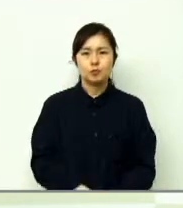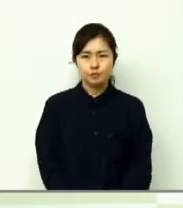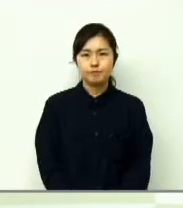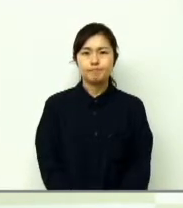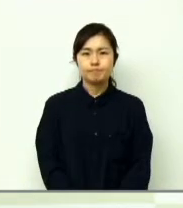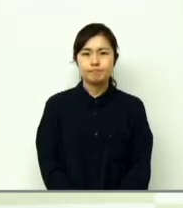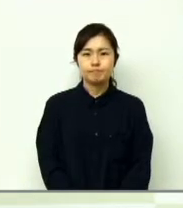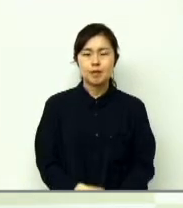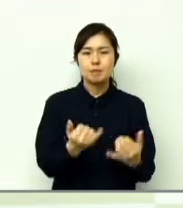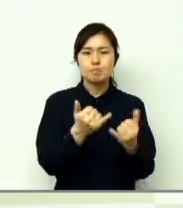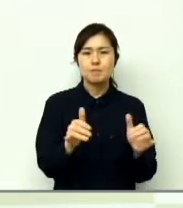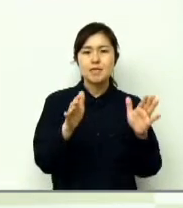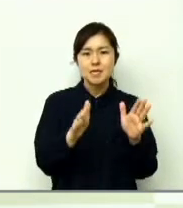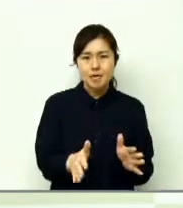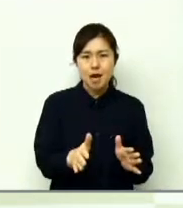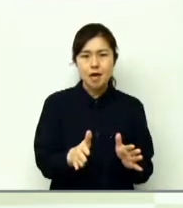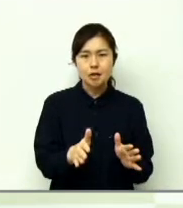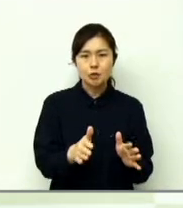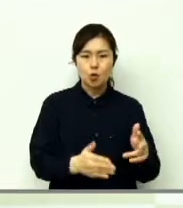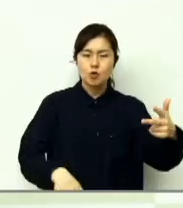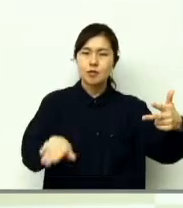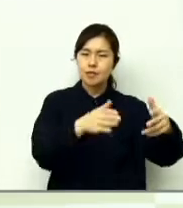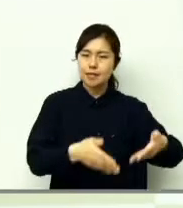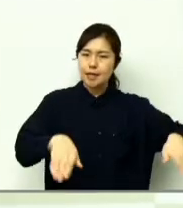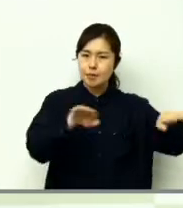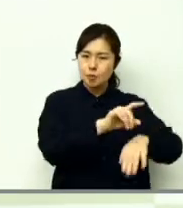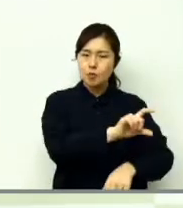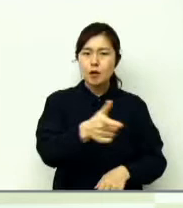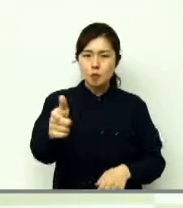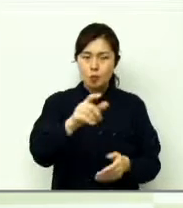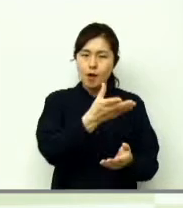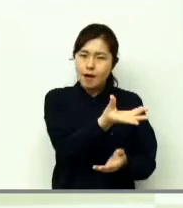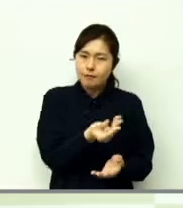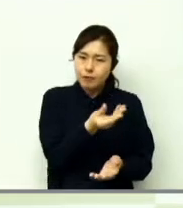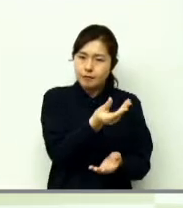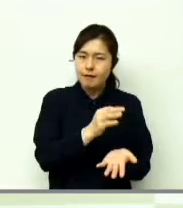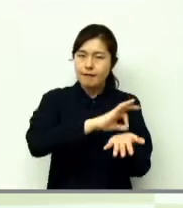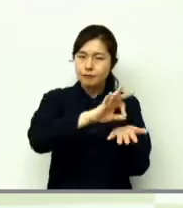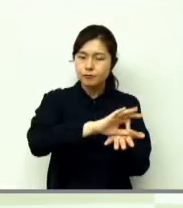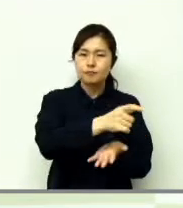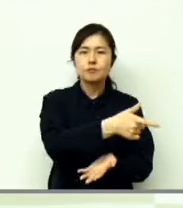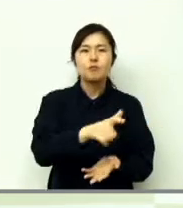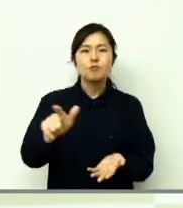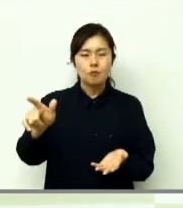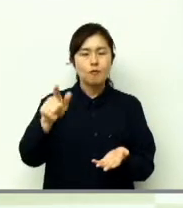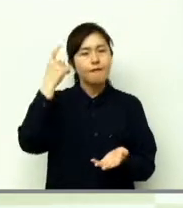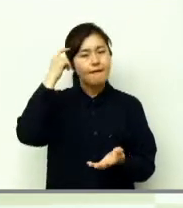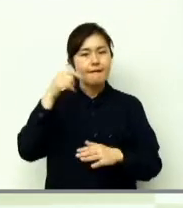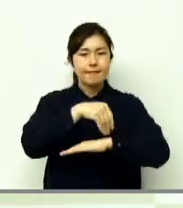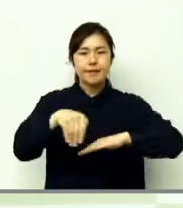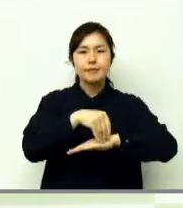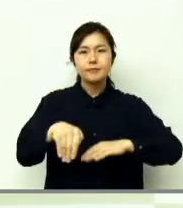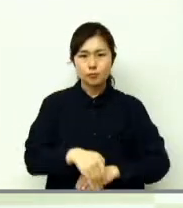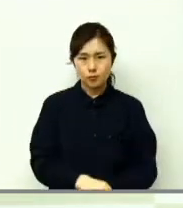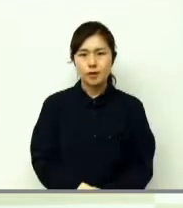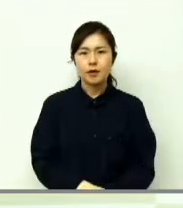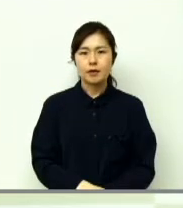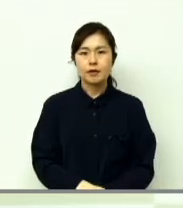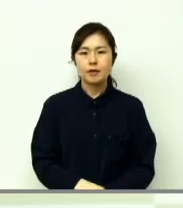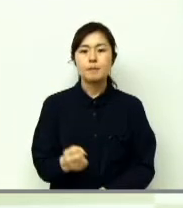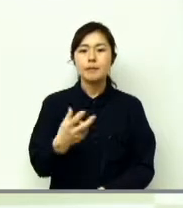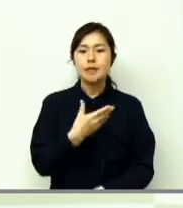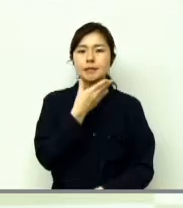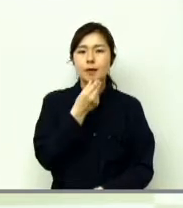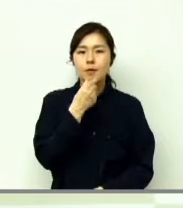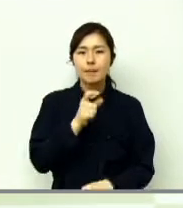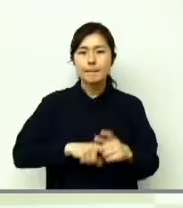の活用による施設確保への支援を継続していくとともに、合わせて幸せ倍増プラン2017の中でも